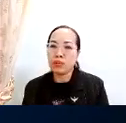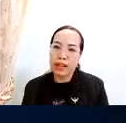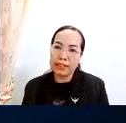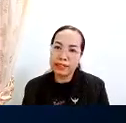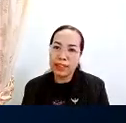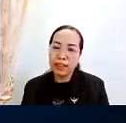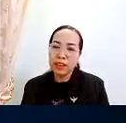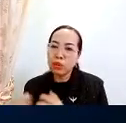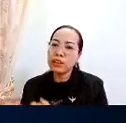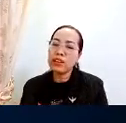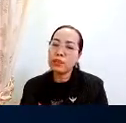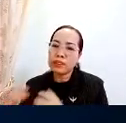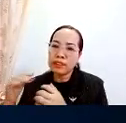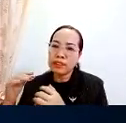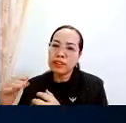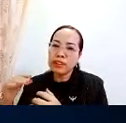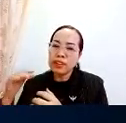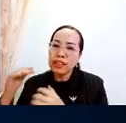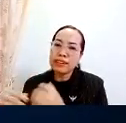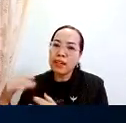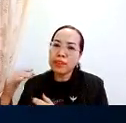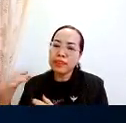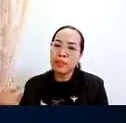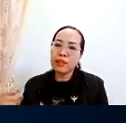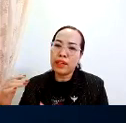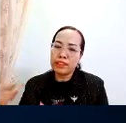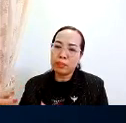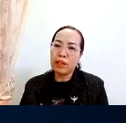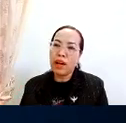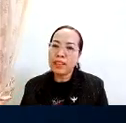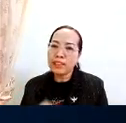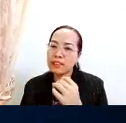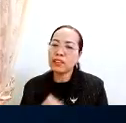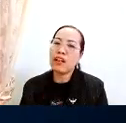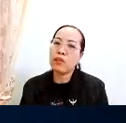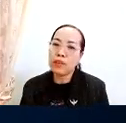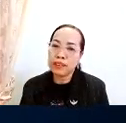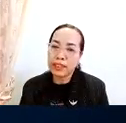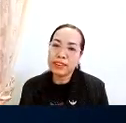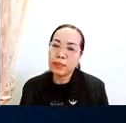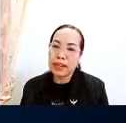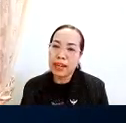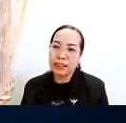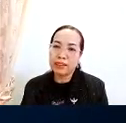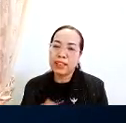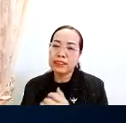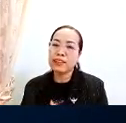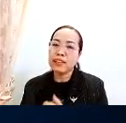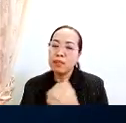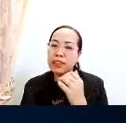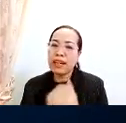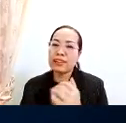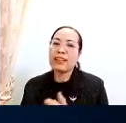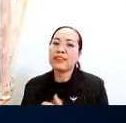sập bần khuôn ai chả nô dương bờ sân thì dương đa tam đây sập bần khuôn ai cho ba loa hai dương nâng tật đo cô đau chẹt chìm mình khàn đã xa